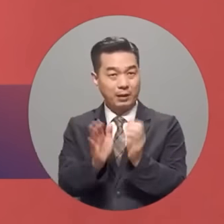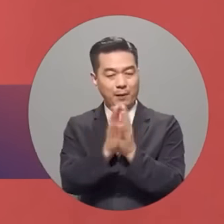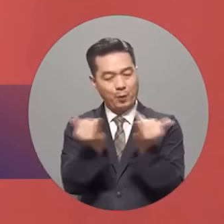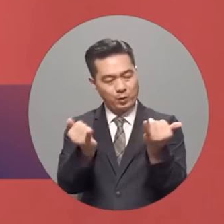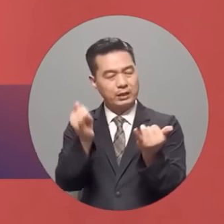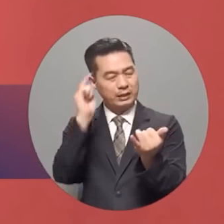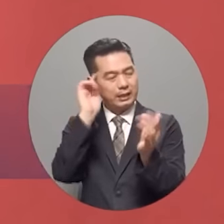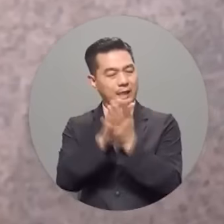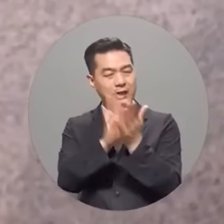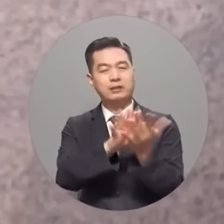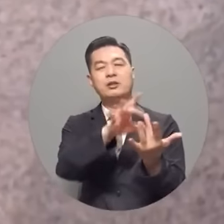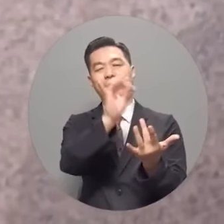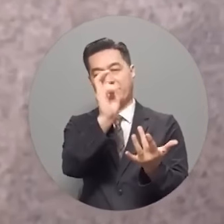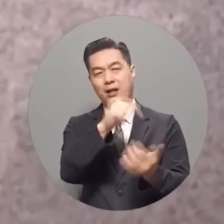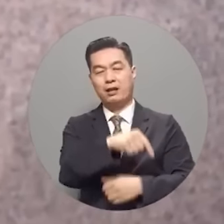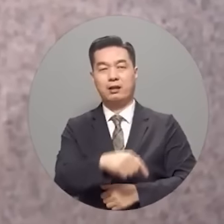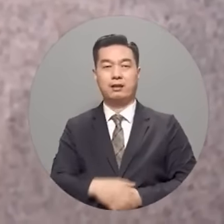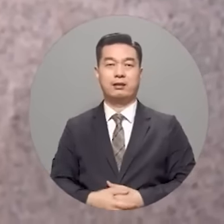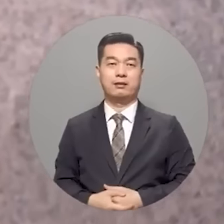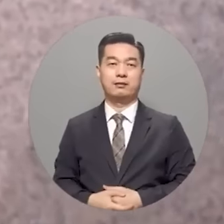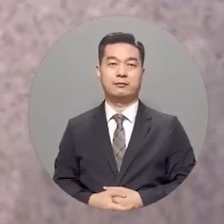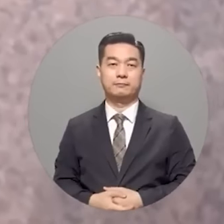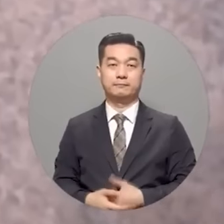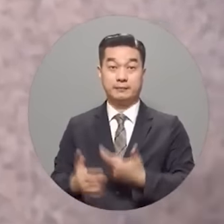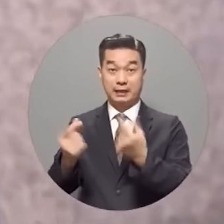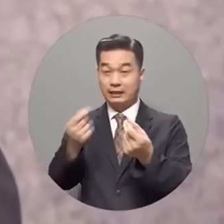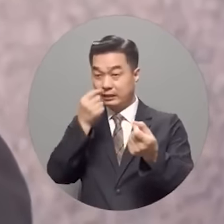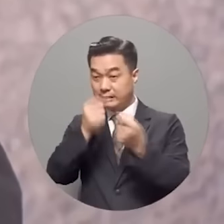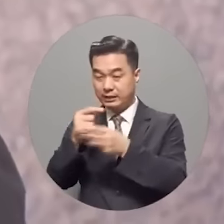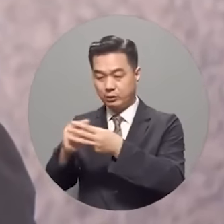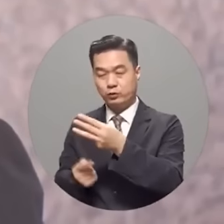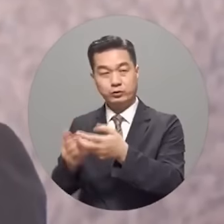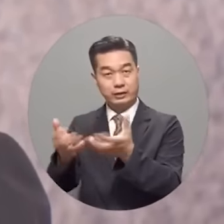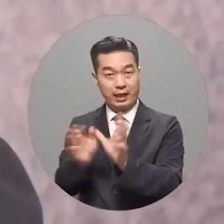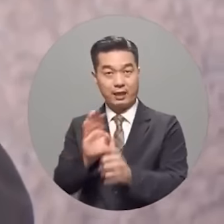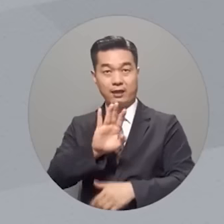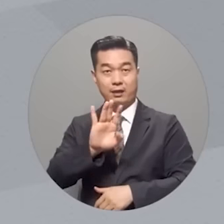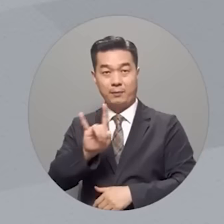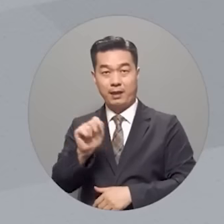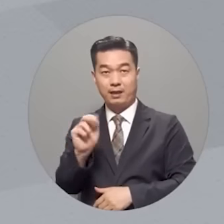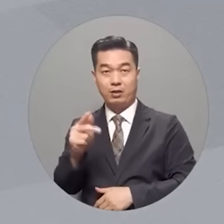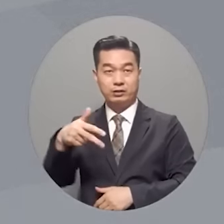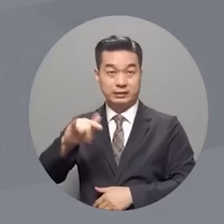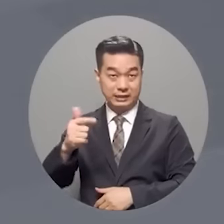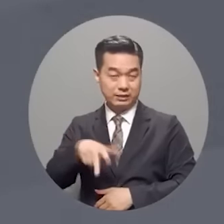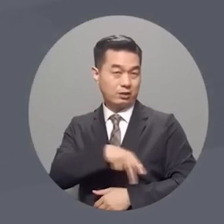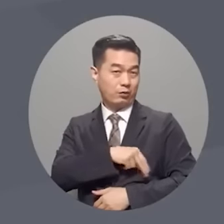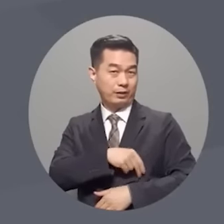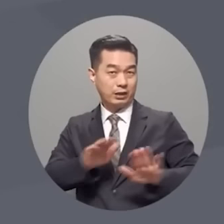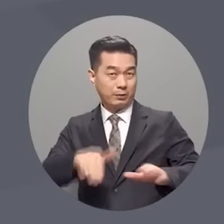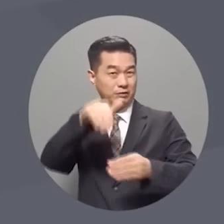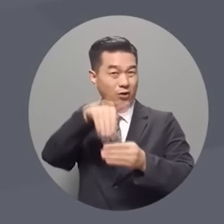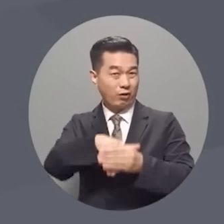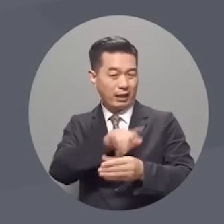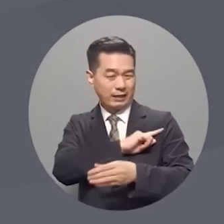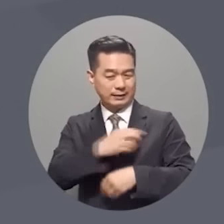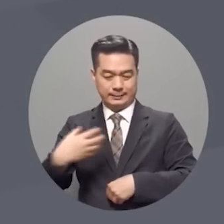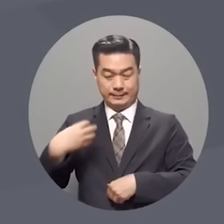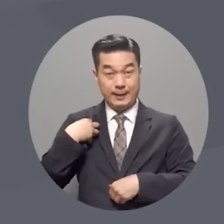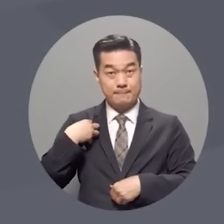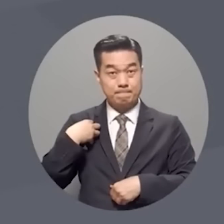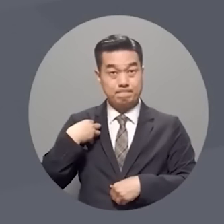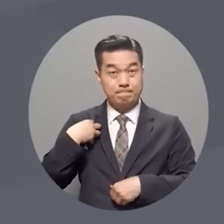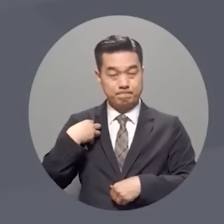거라고 생각을 하고요. 같은 친윤계로 통하는 배현진 의원조차 이번 선거에 가장 큰 책임자라 할